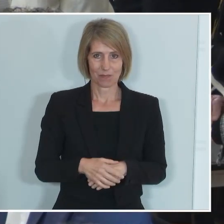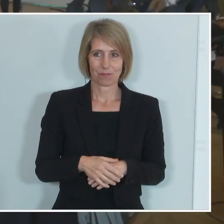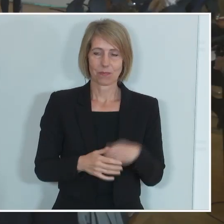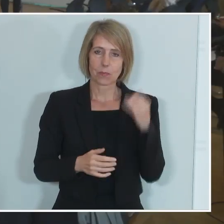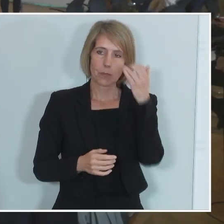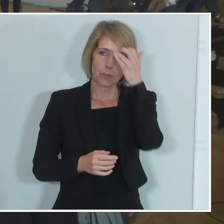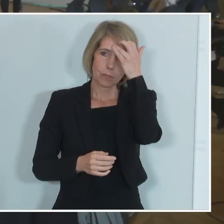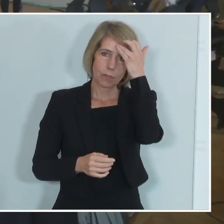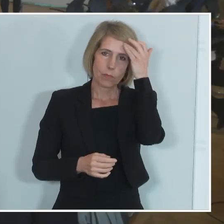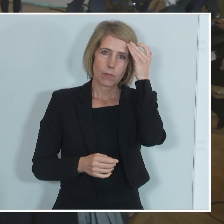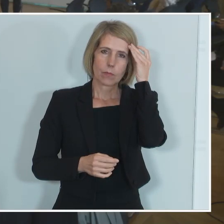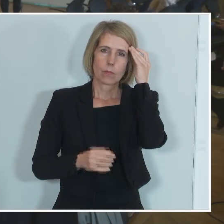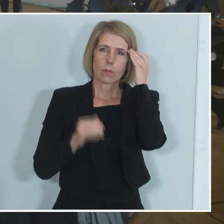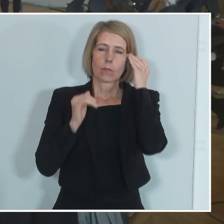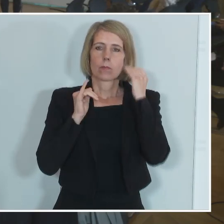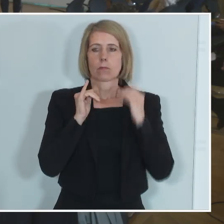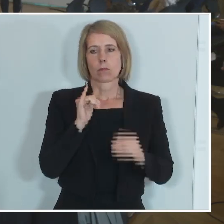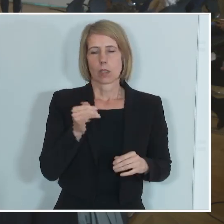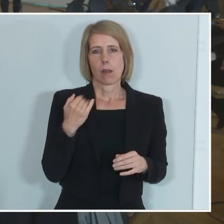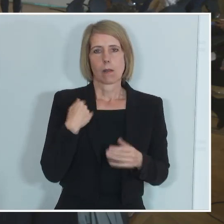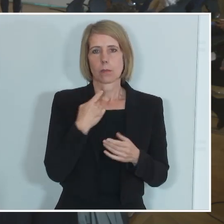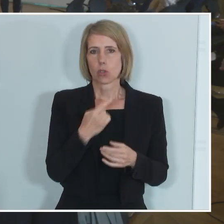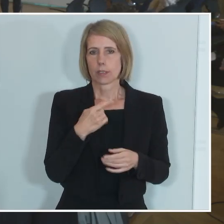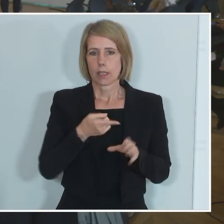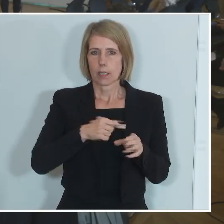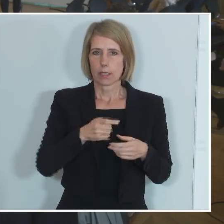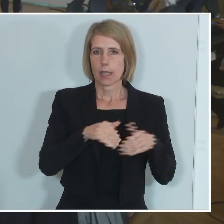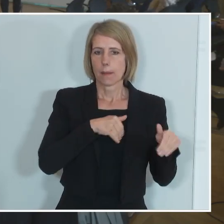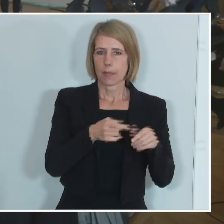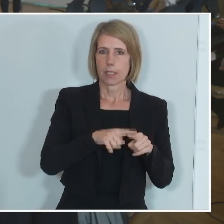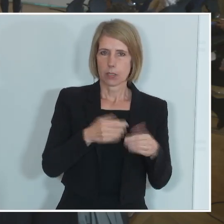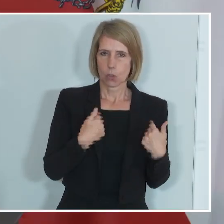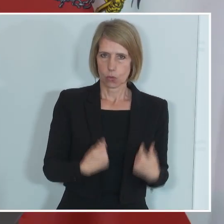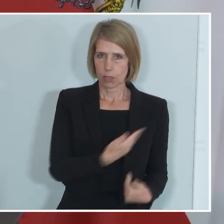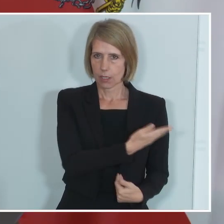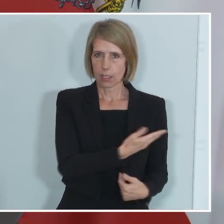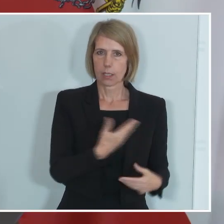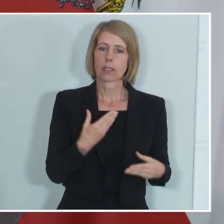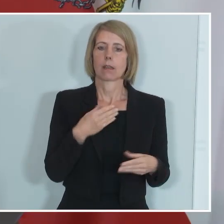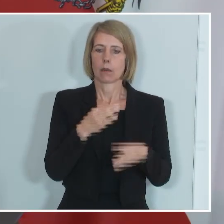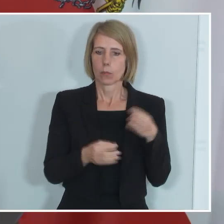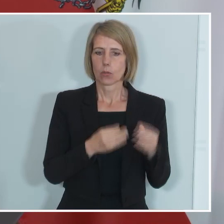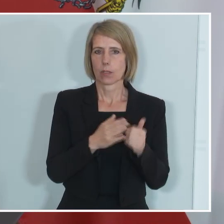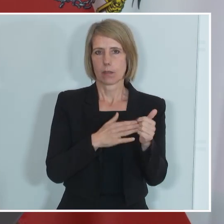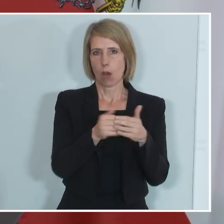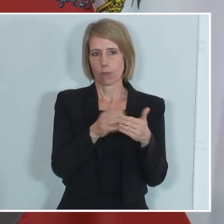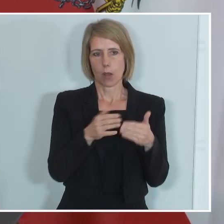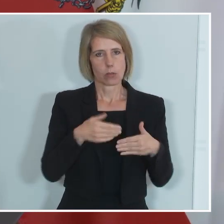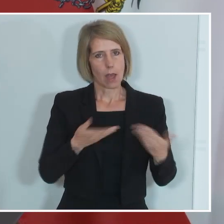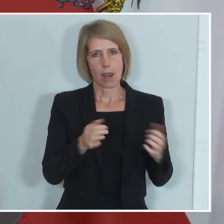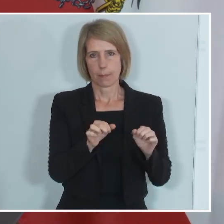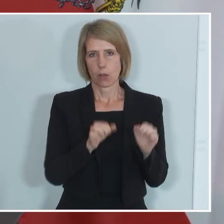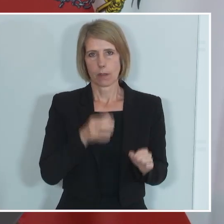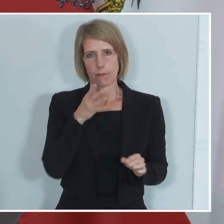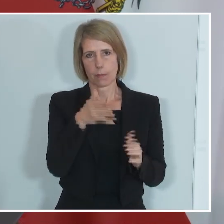Also zunächst, ich habe es ausgeführt, der Innenminister und ich werden hier einen Prozess aufsetzen und all die Möglichkeiten prüfen. Ich glaube, es liegt auf der